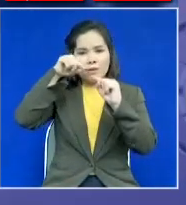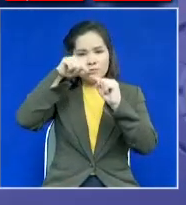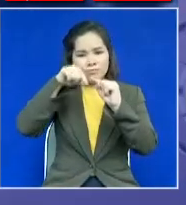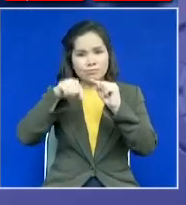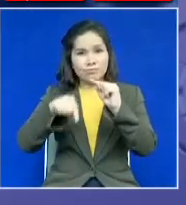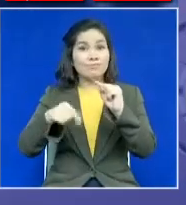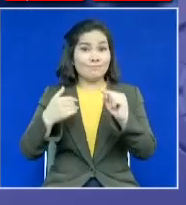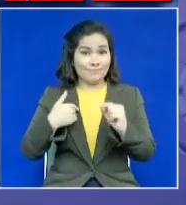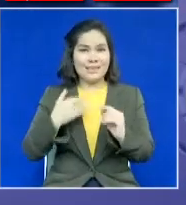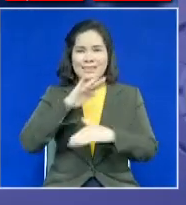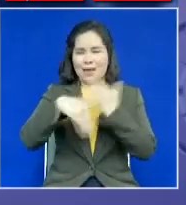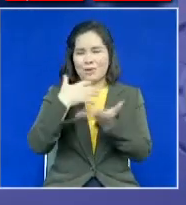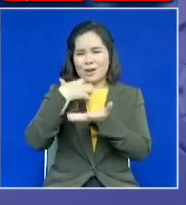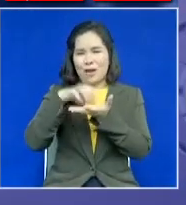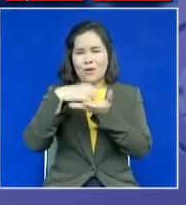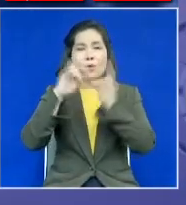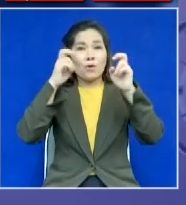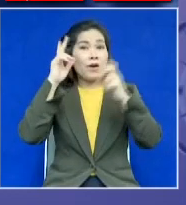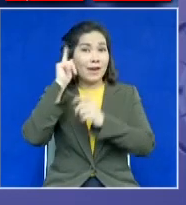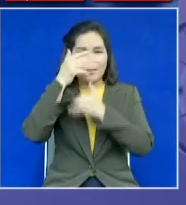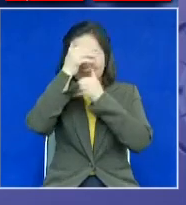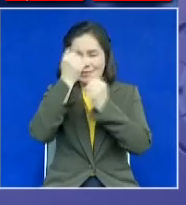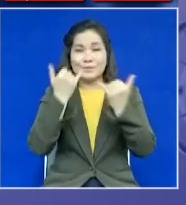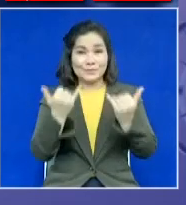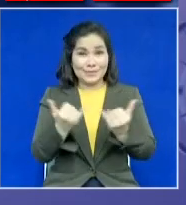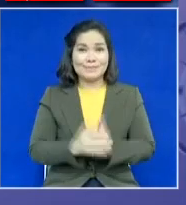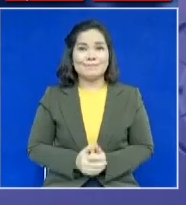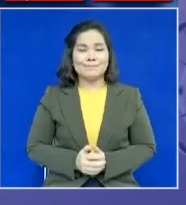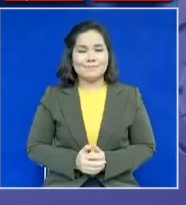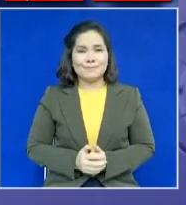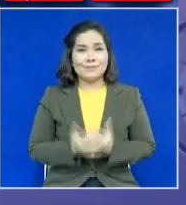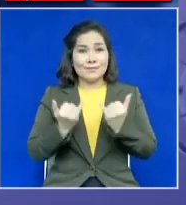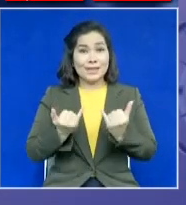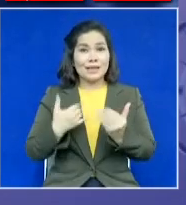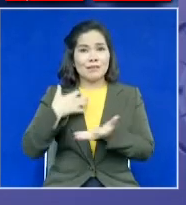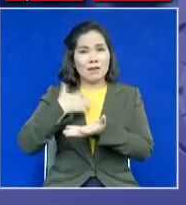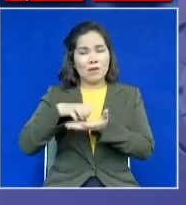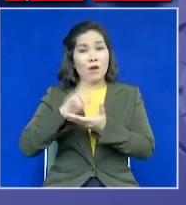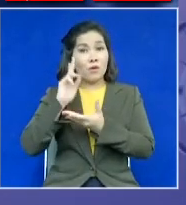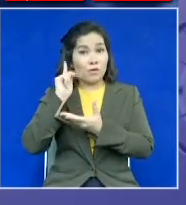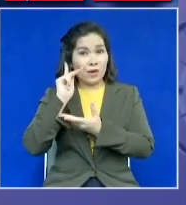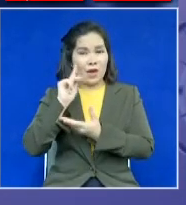ทั้งหมดก็เป็นประเด็นข่าวที่น่าสนใจในวันนี้นะคะและในวันนี้ค่ะต้องขอจบการแถลง